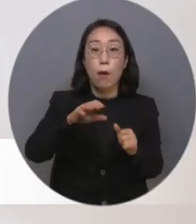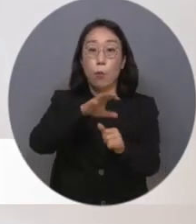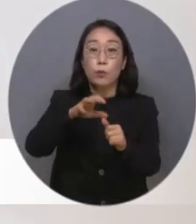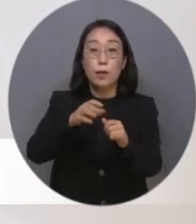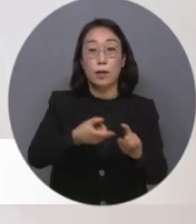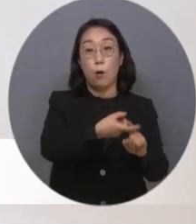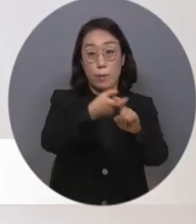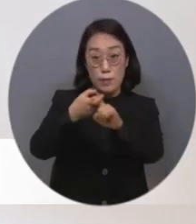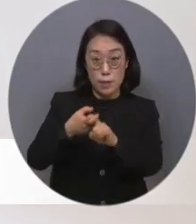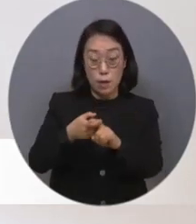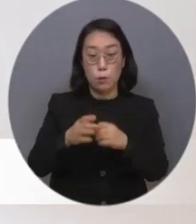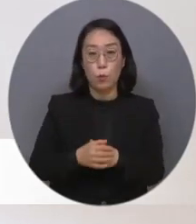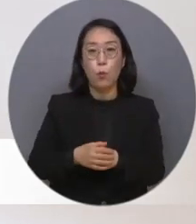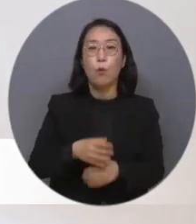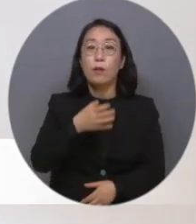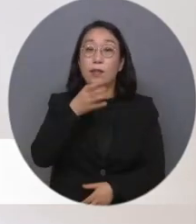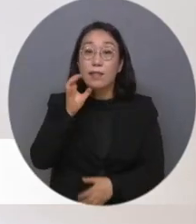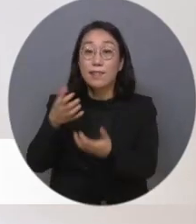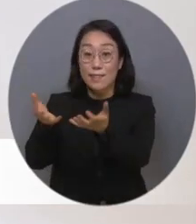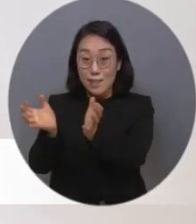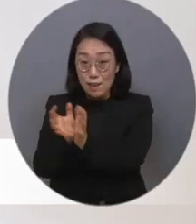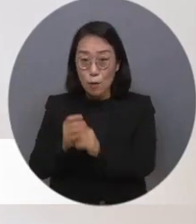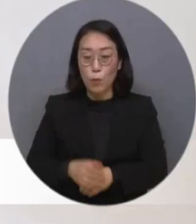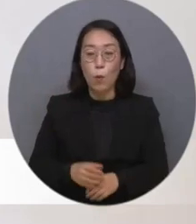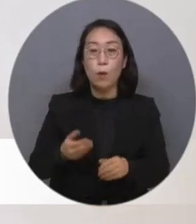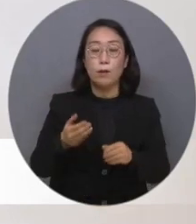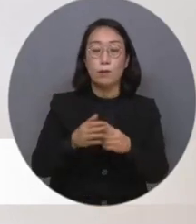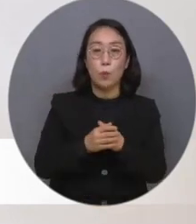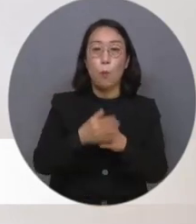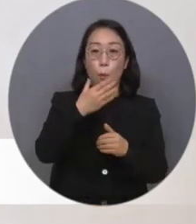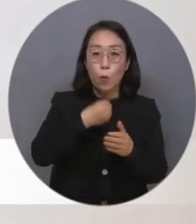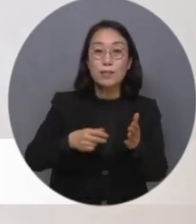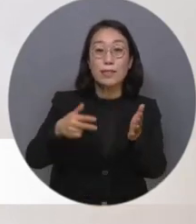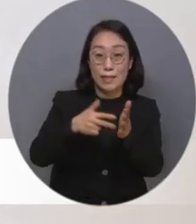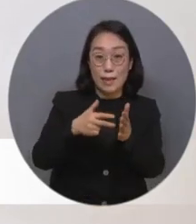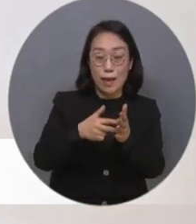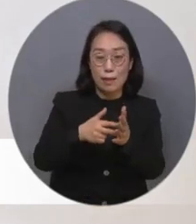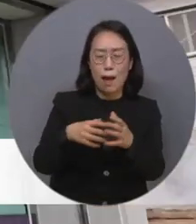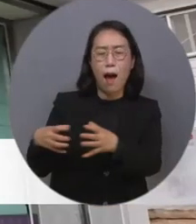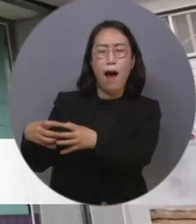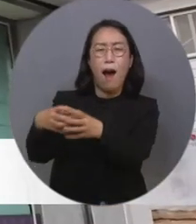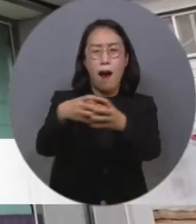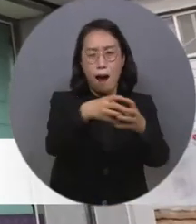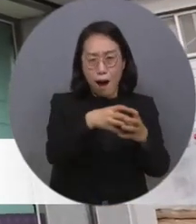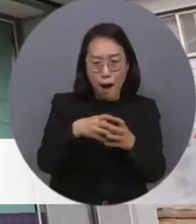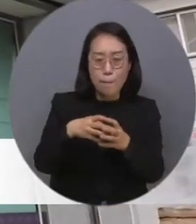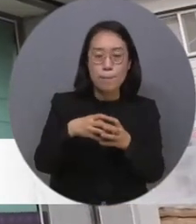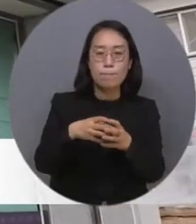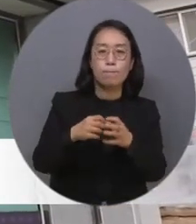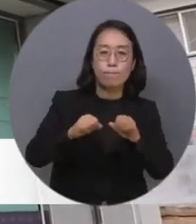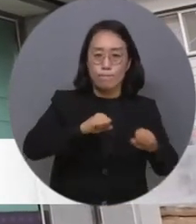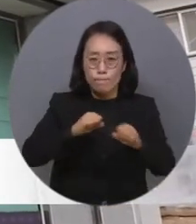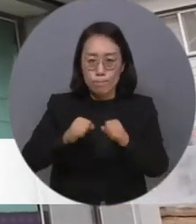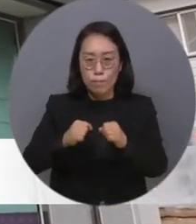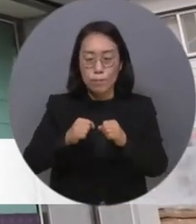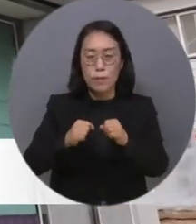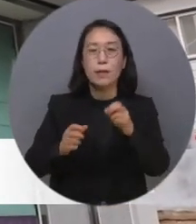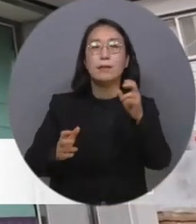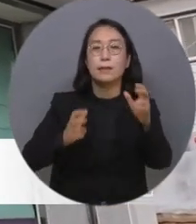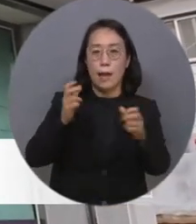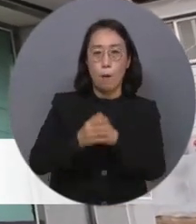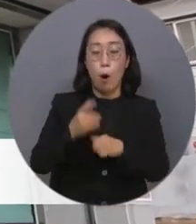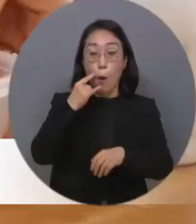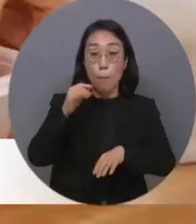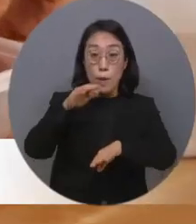지역사회보장협의체, 광양시니어클럽, 광양시 사랑나눔 복지재단이 연합한 네트워크 사업으로 1008회 광양시니어클럽